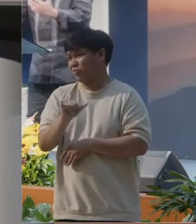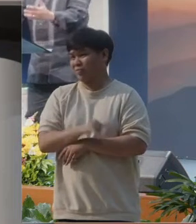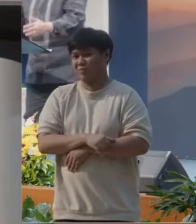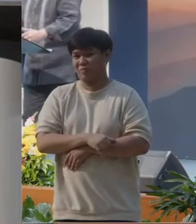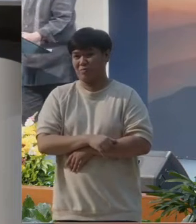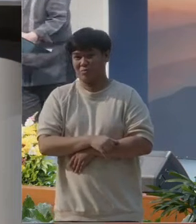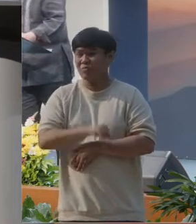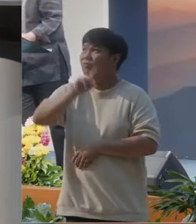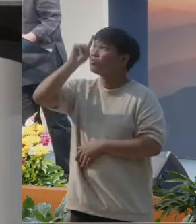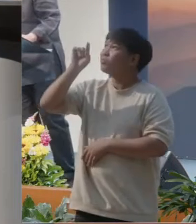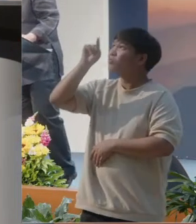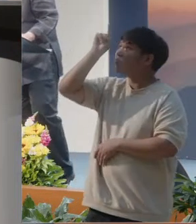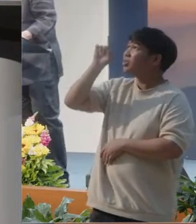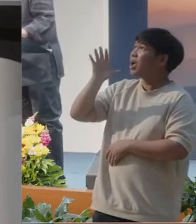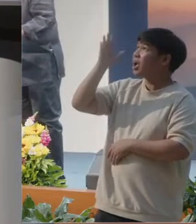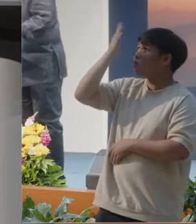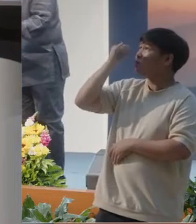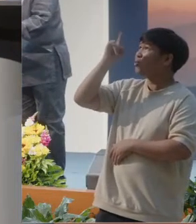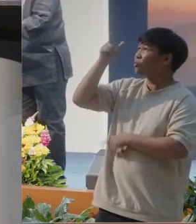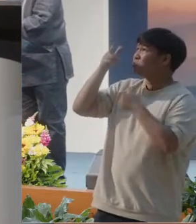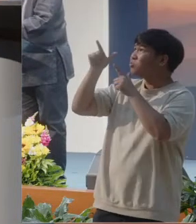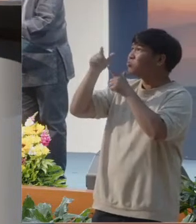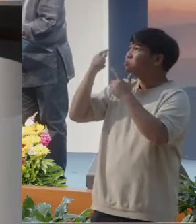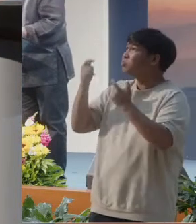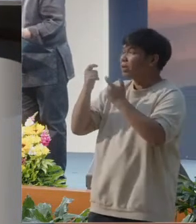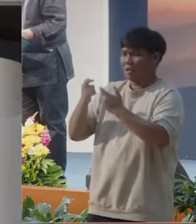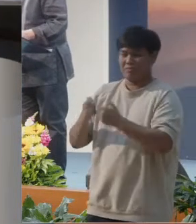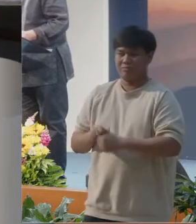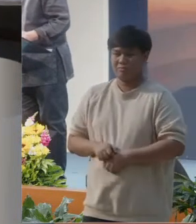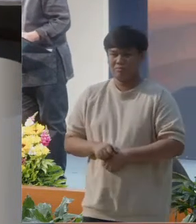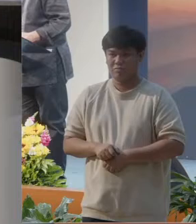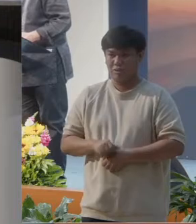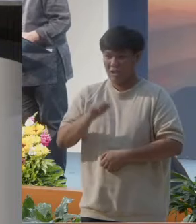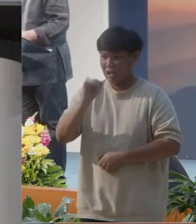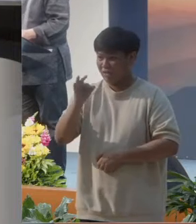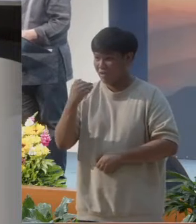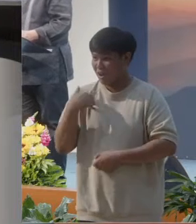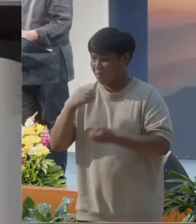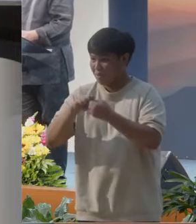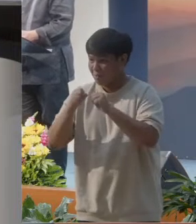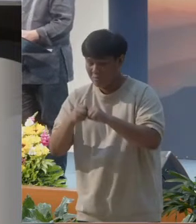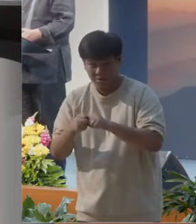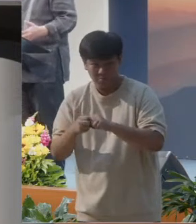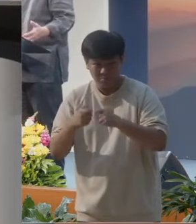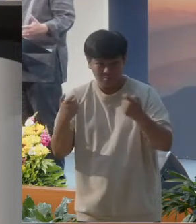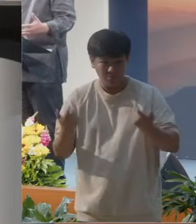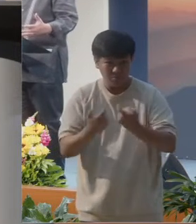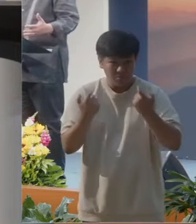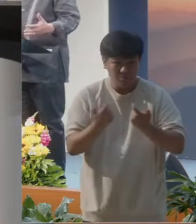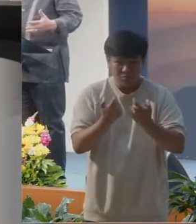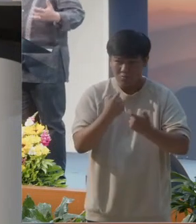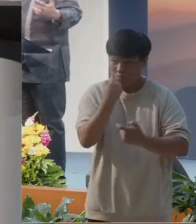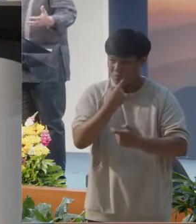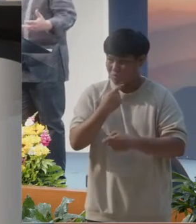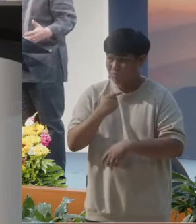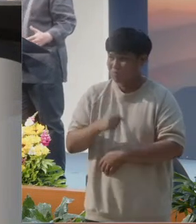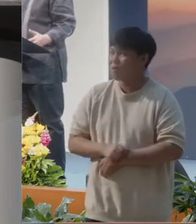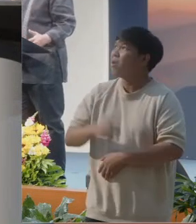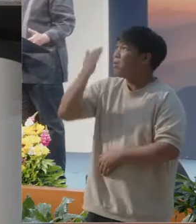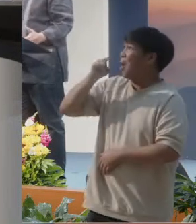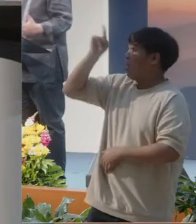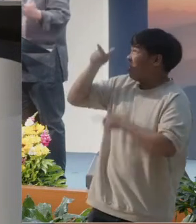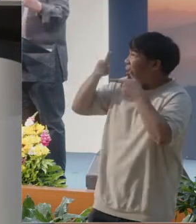Ang tanong po, bakit natin sisisihin ang Diyos? Di po ba pagka nagkaroon ng disaster, ano po, Lord, bakit mo